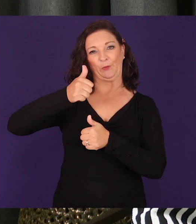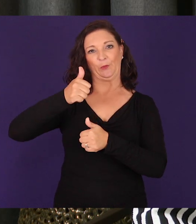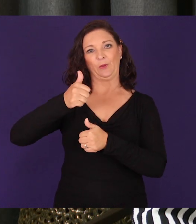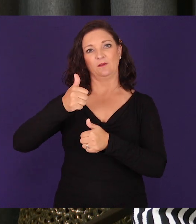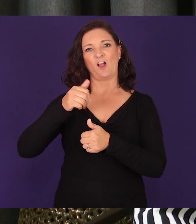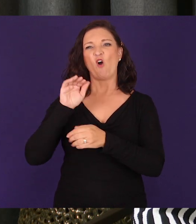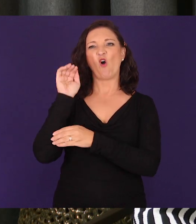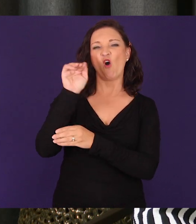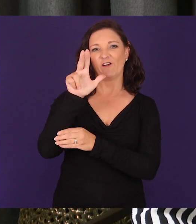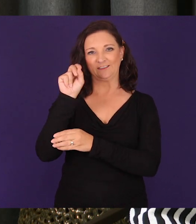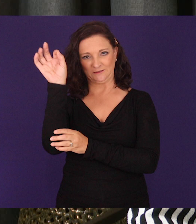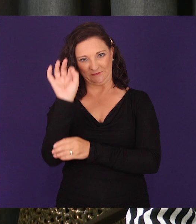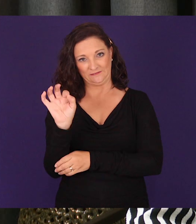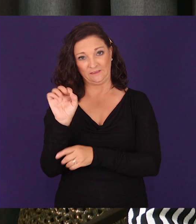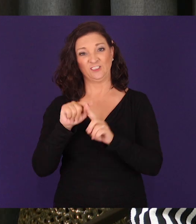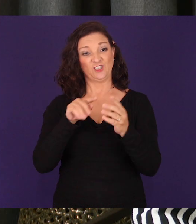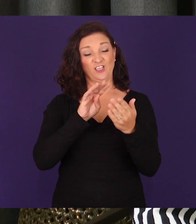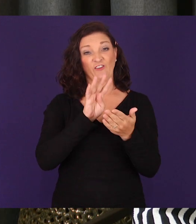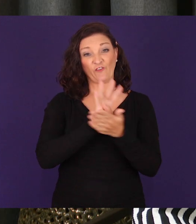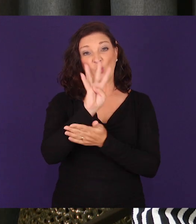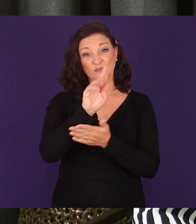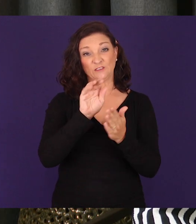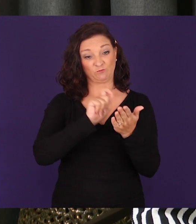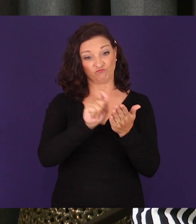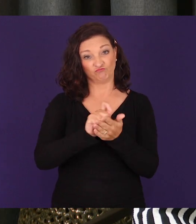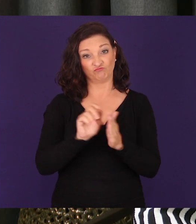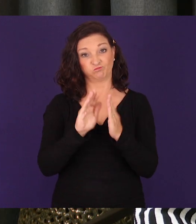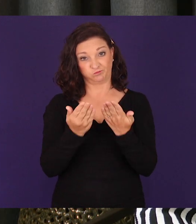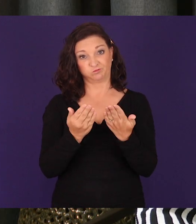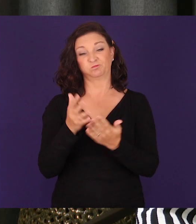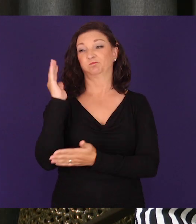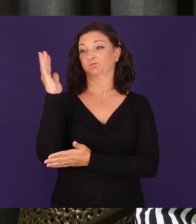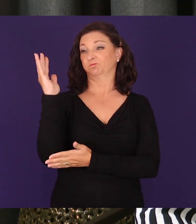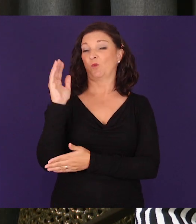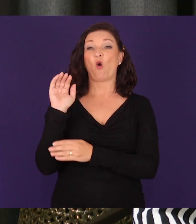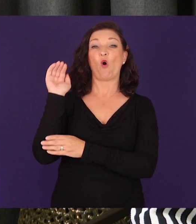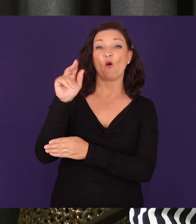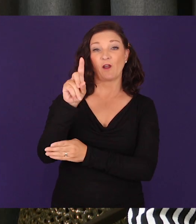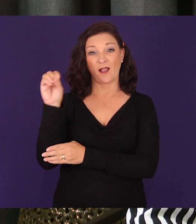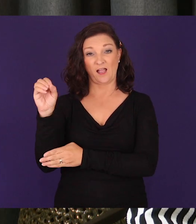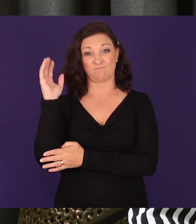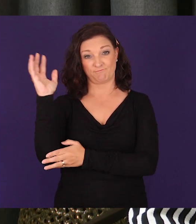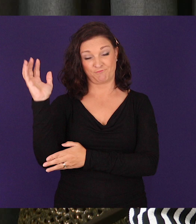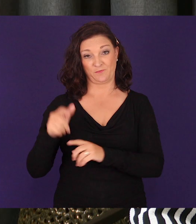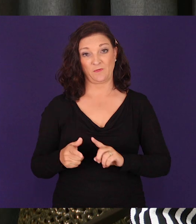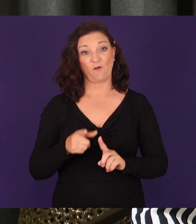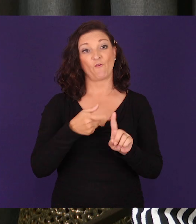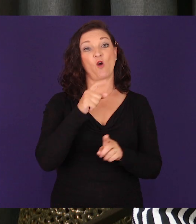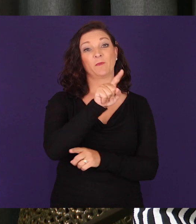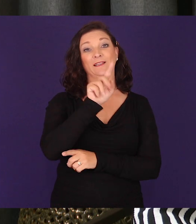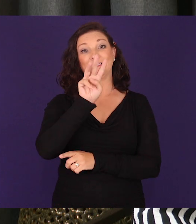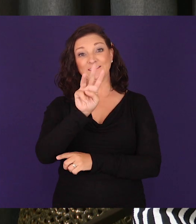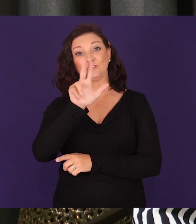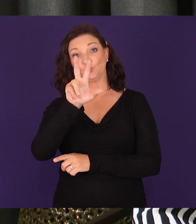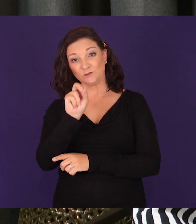boeke geskryf en oor die 100 toesprake gelewer. En tussen 1924 en 1968 het sy